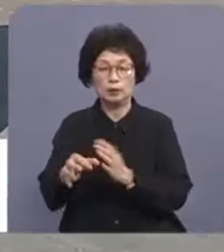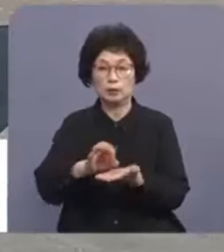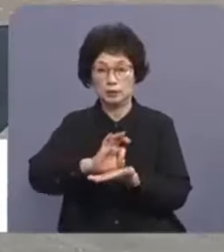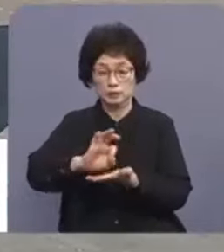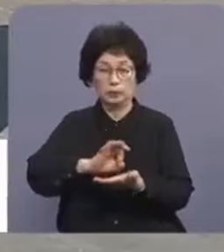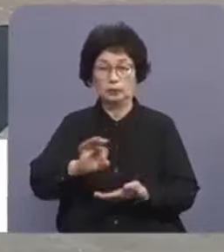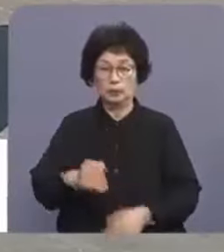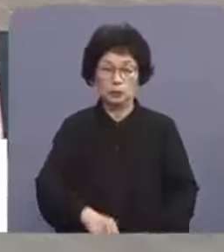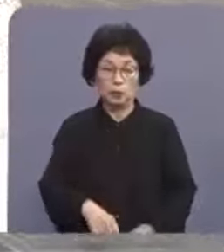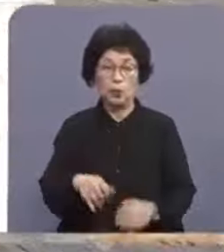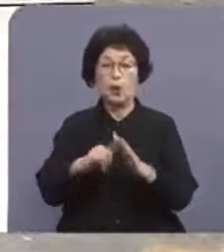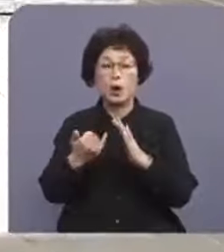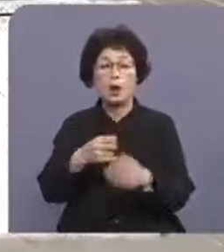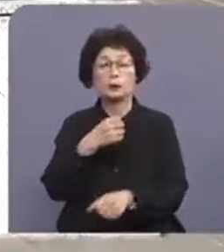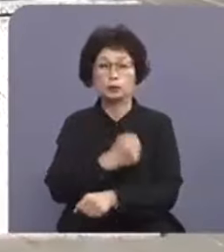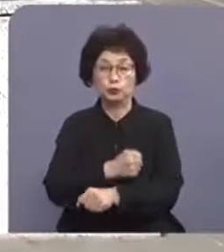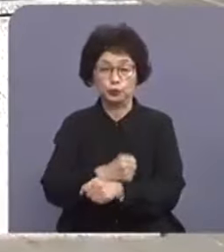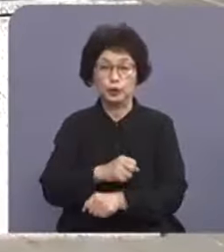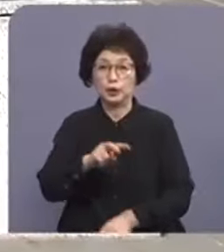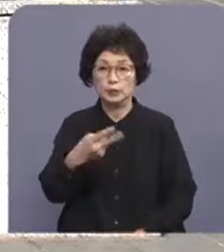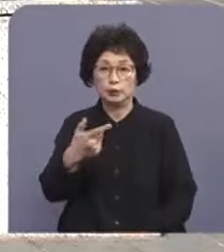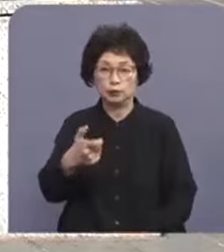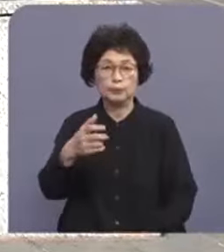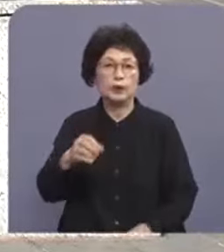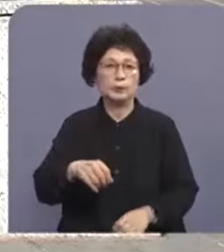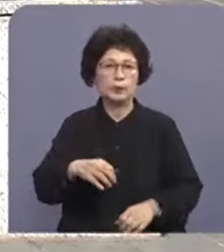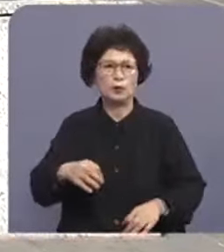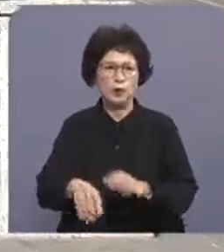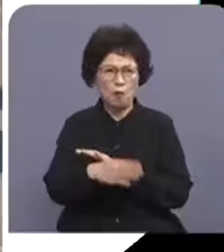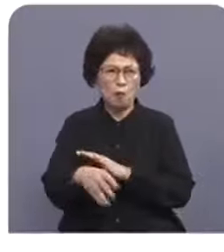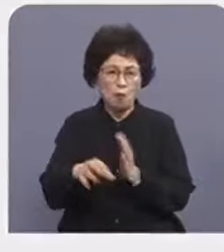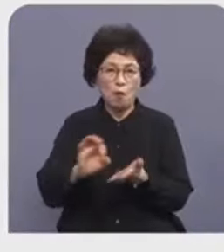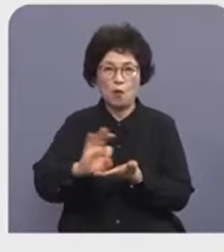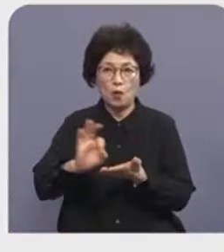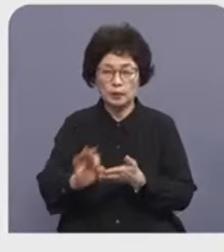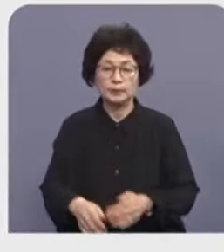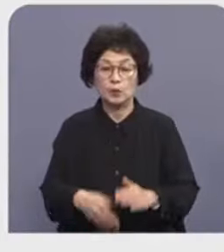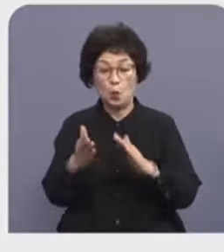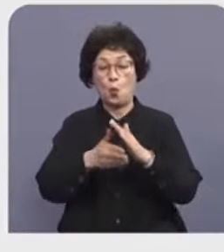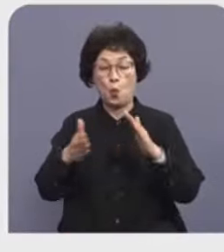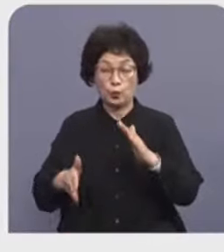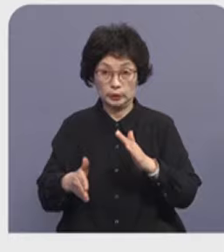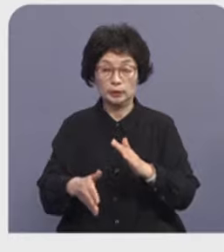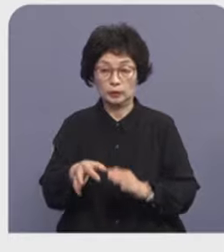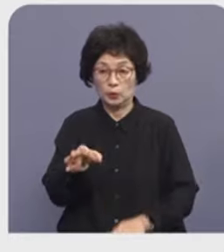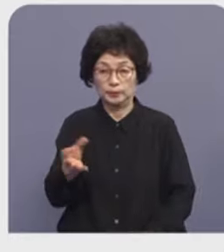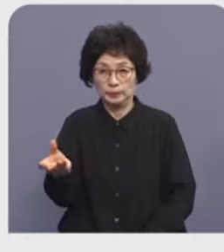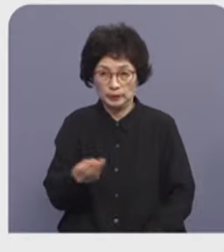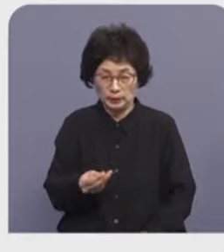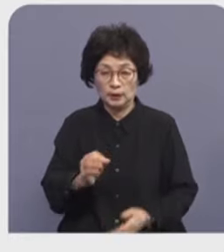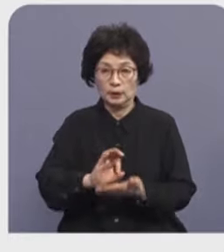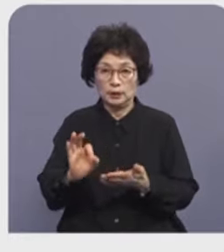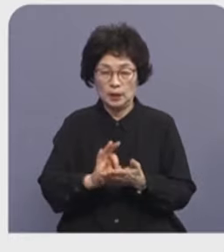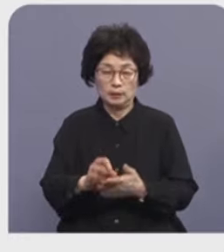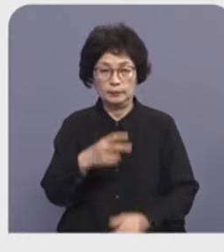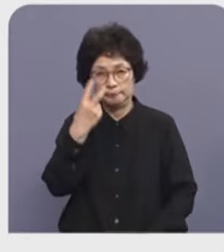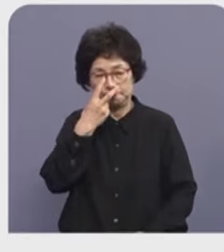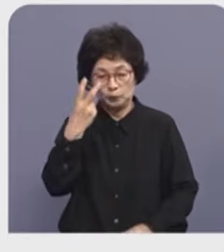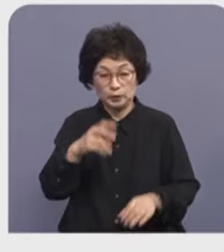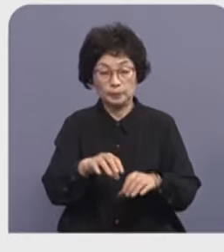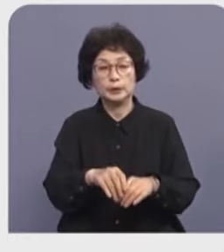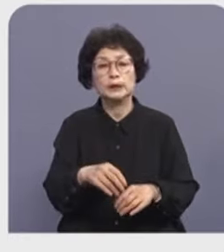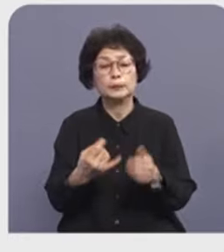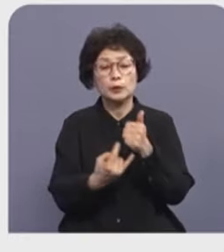가족 수당 260만 원도 부당하게 지급됐습니다 공정한 대관 사용을 위해 있어야 할 정기 대관